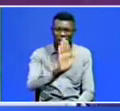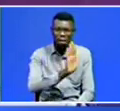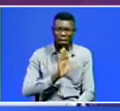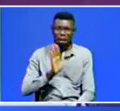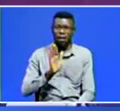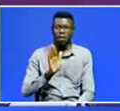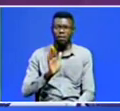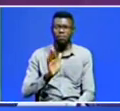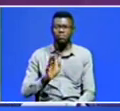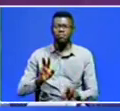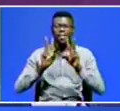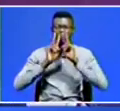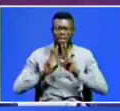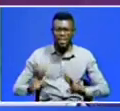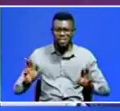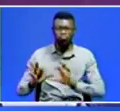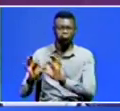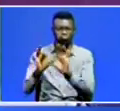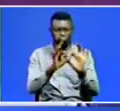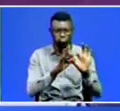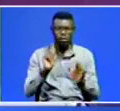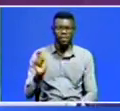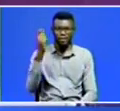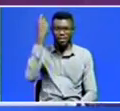kueneza amani na umoja kati ya Wakenya.